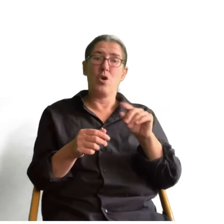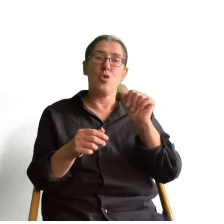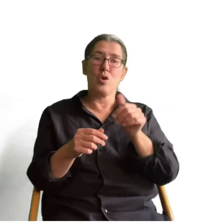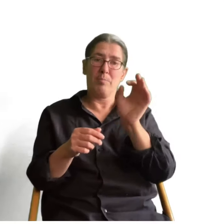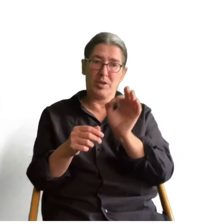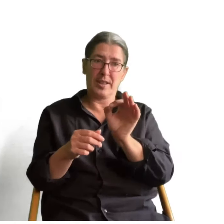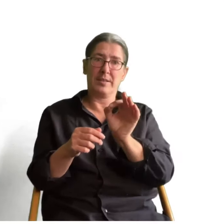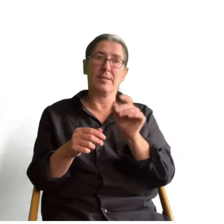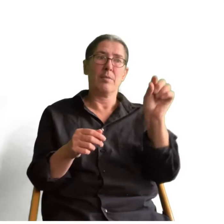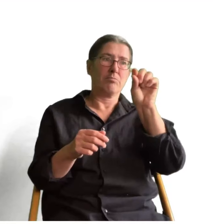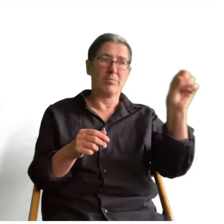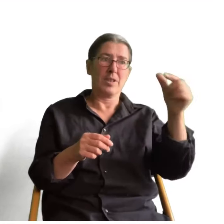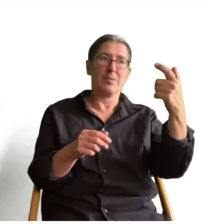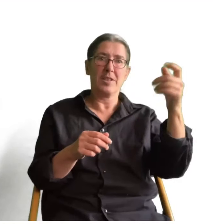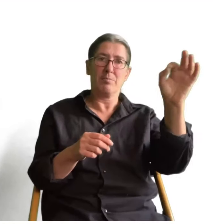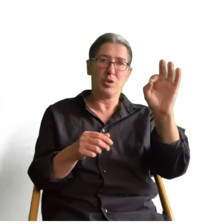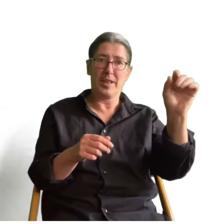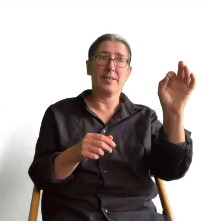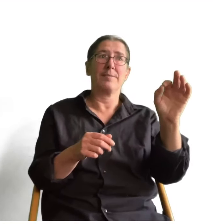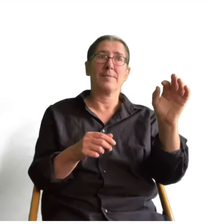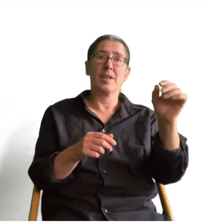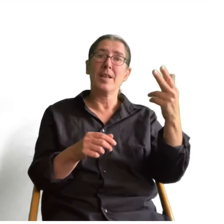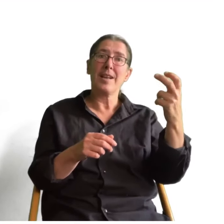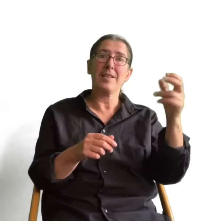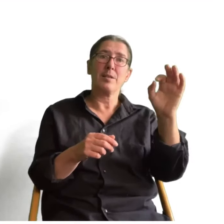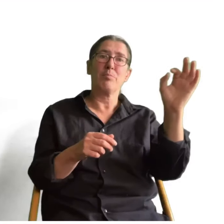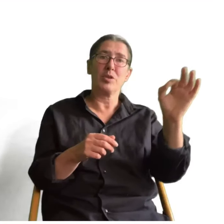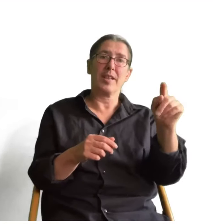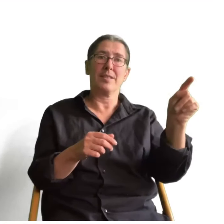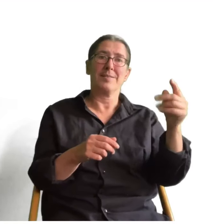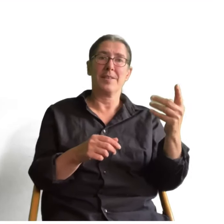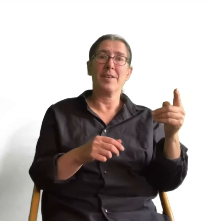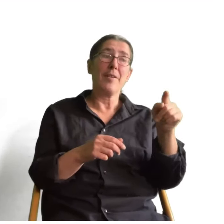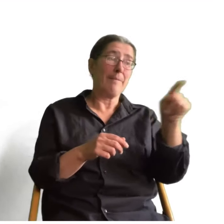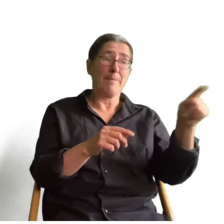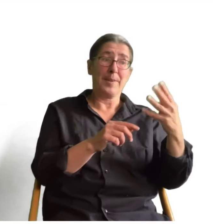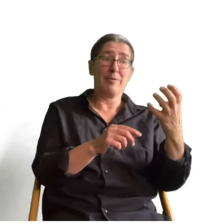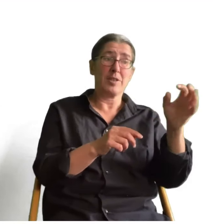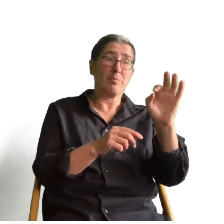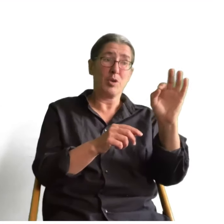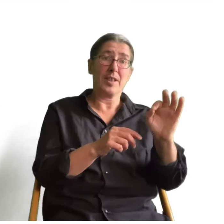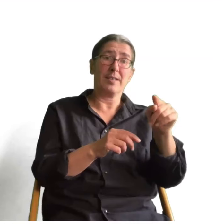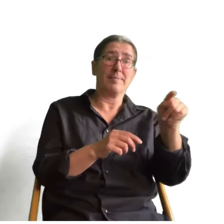100% sind, dann sind das hier 10%, 20%,